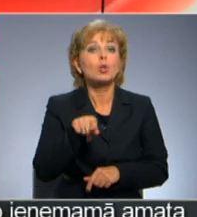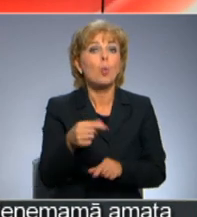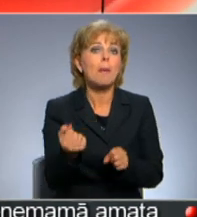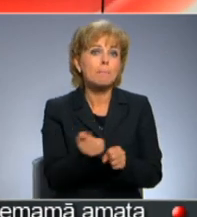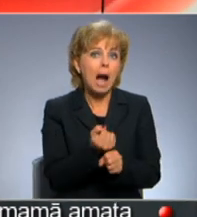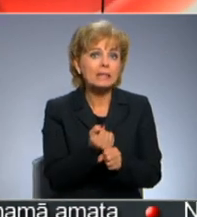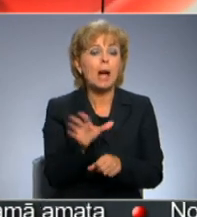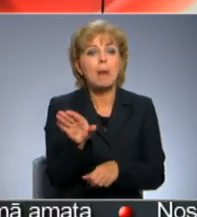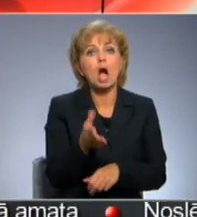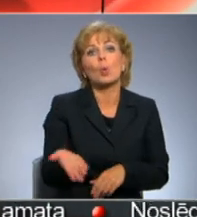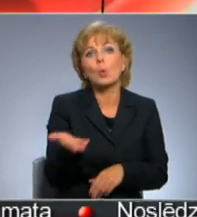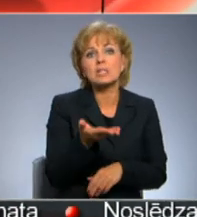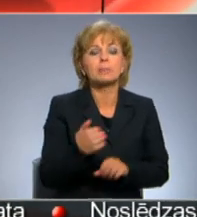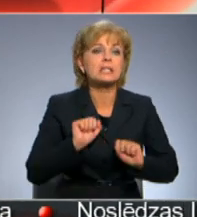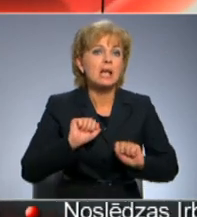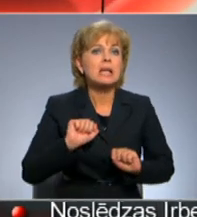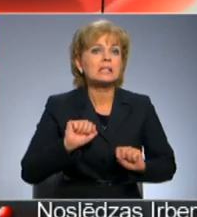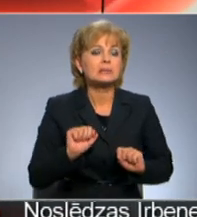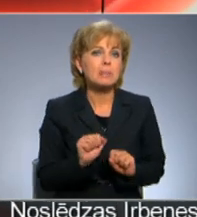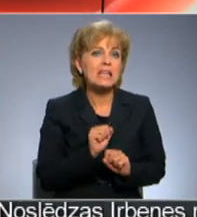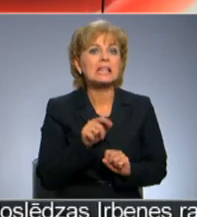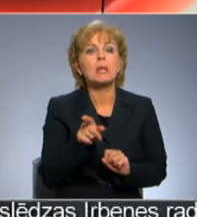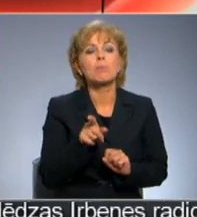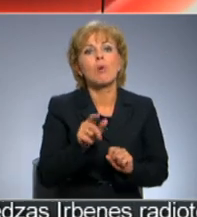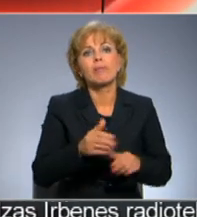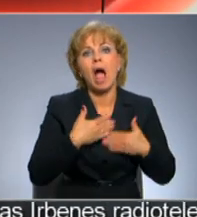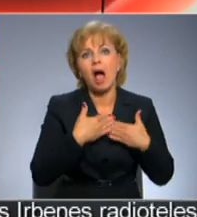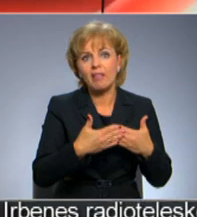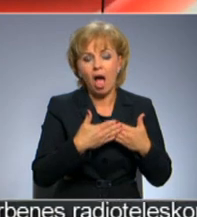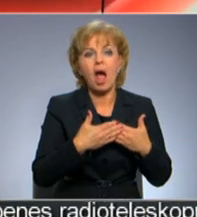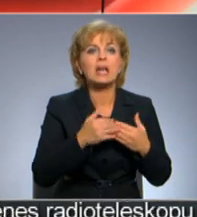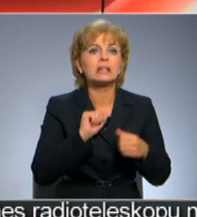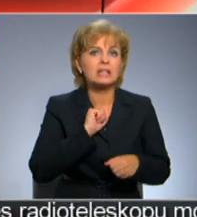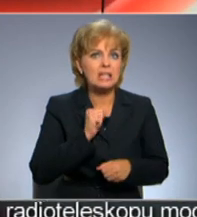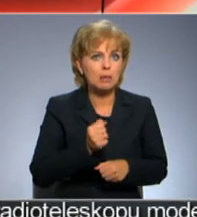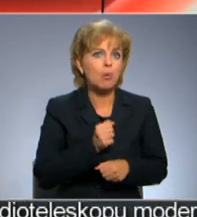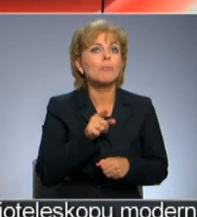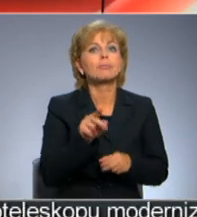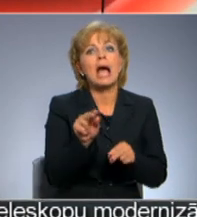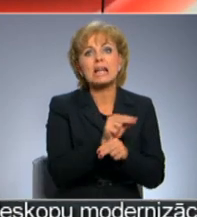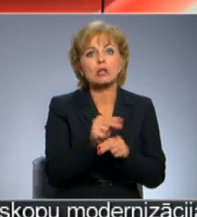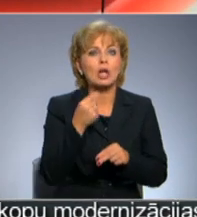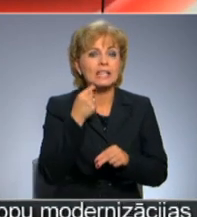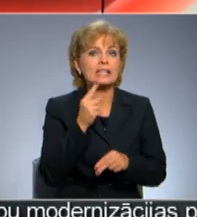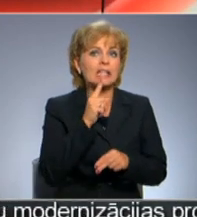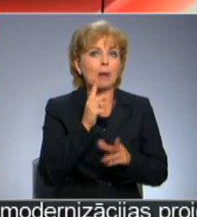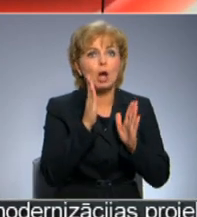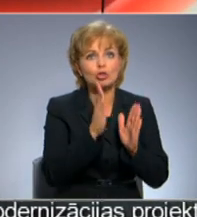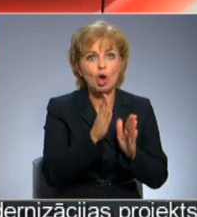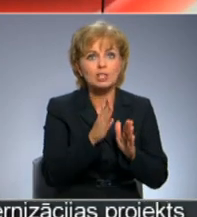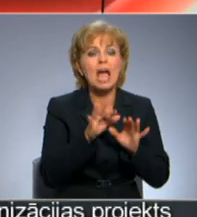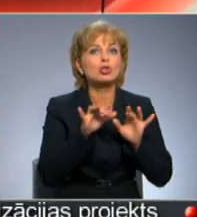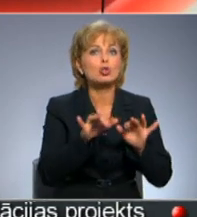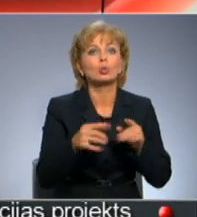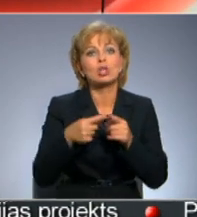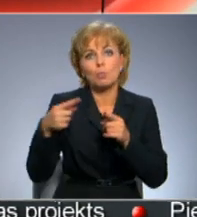To padarījām ar kura zemnieku spītību un neatlaidību. Tā par nopat rekonstruēto Rīgas Liepāju šosejas skrundas posmu saka projektu